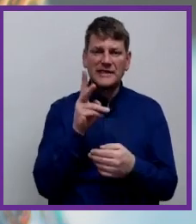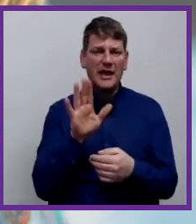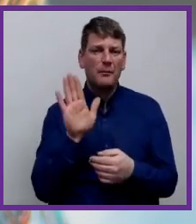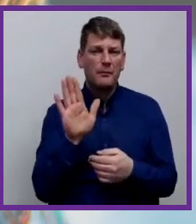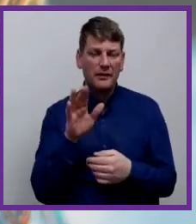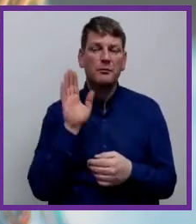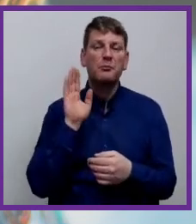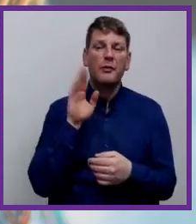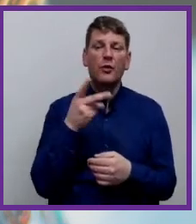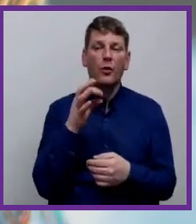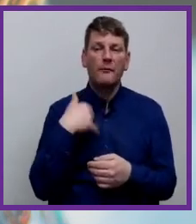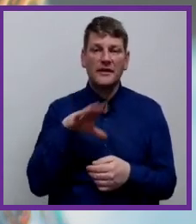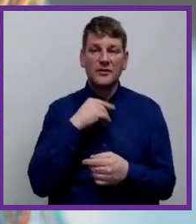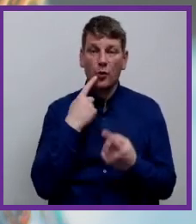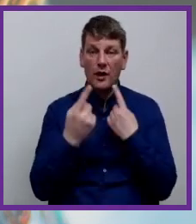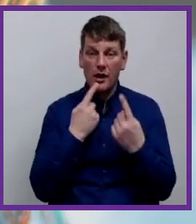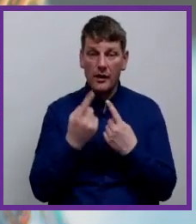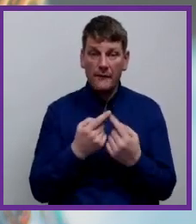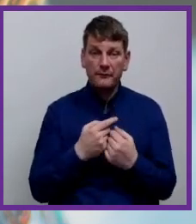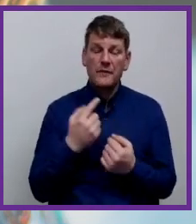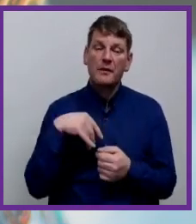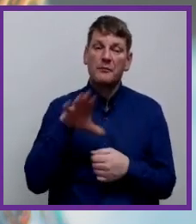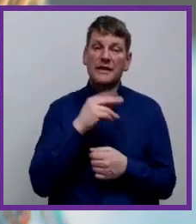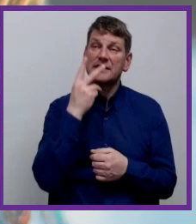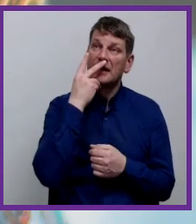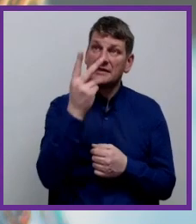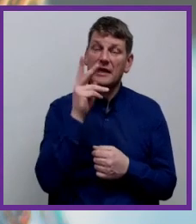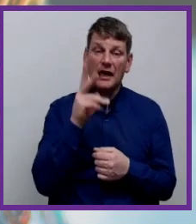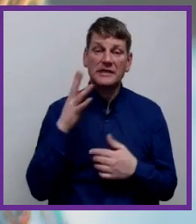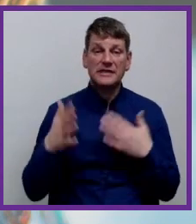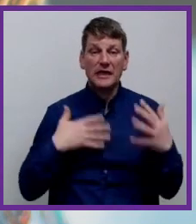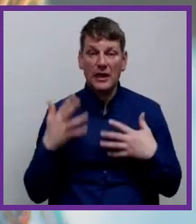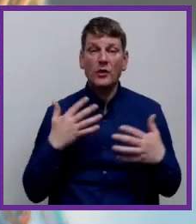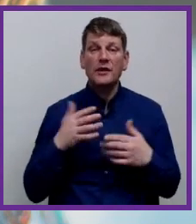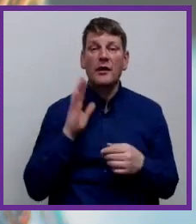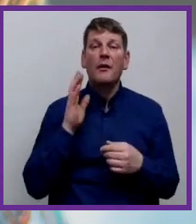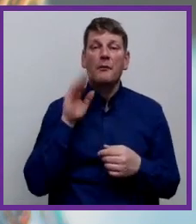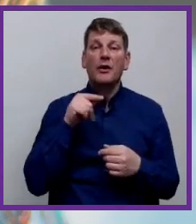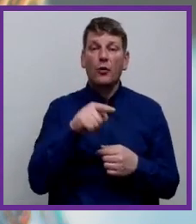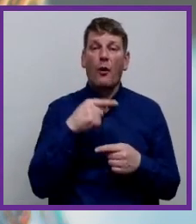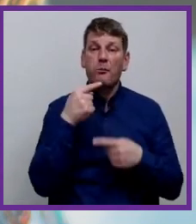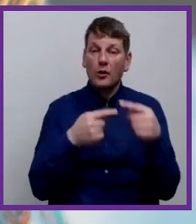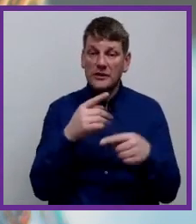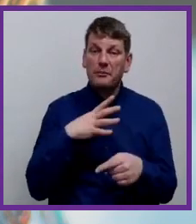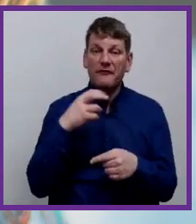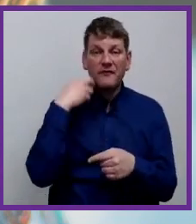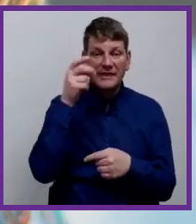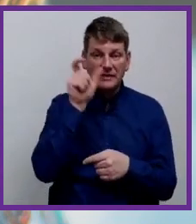šodien arī runājam, tad mēs redzējām, ka satrauktie par šo procesu bija vecāki. Tātad,